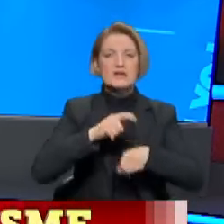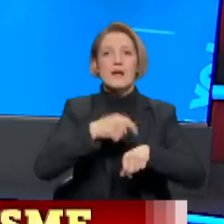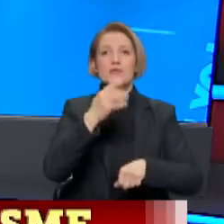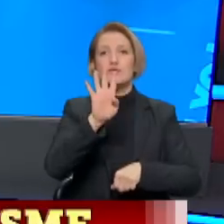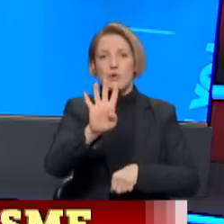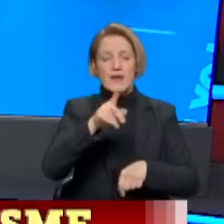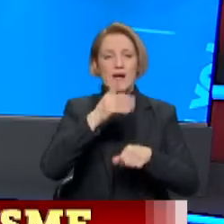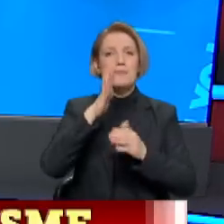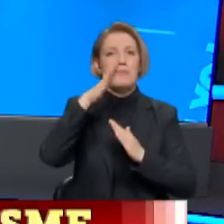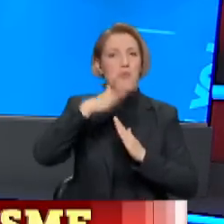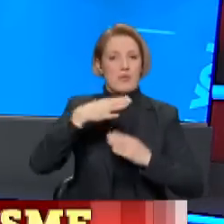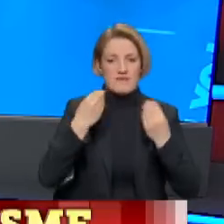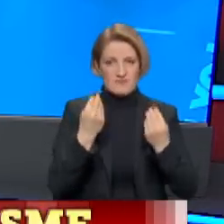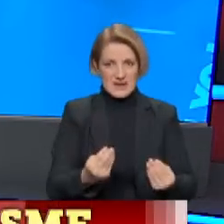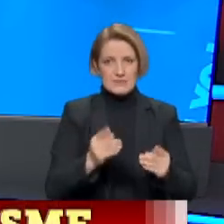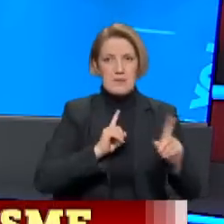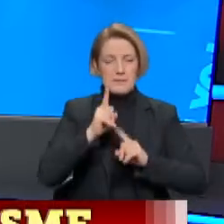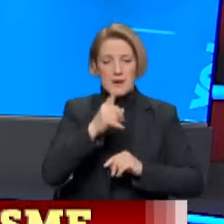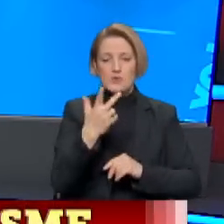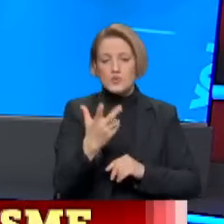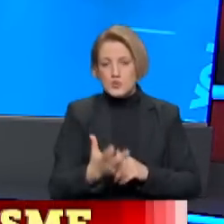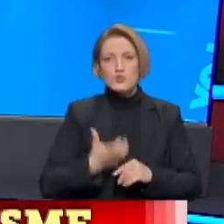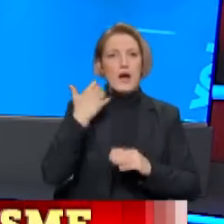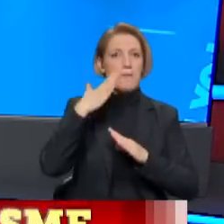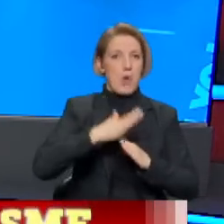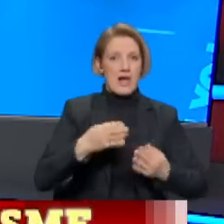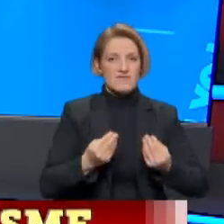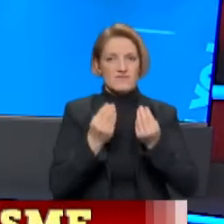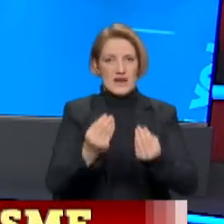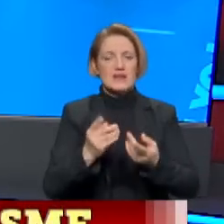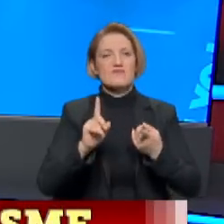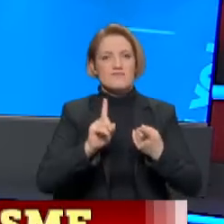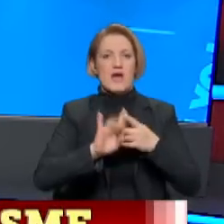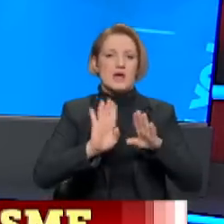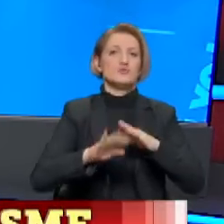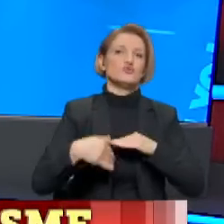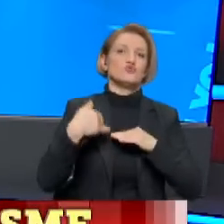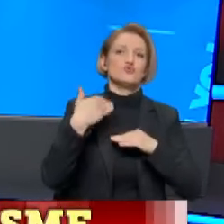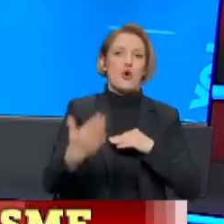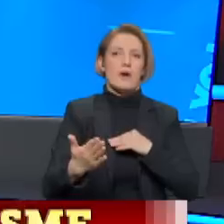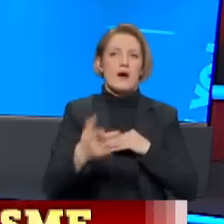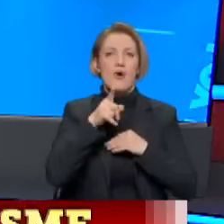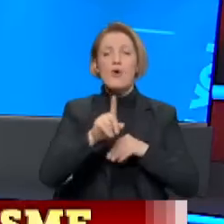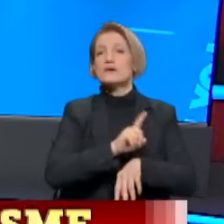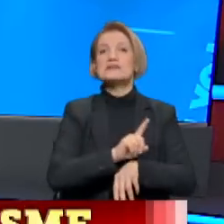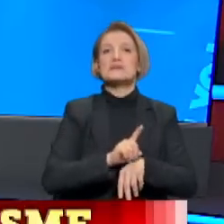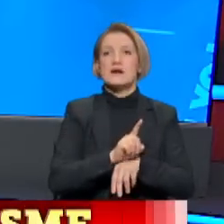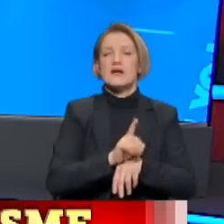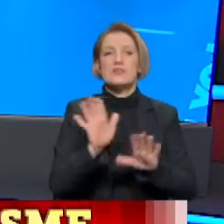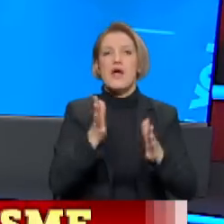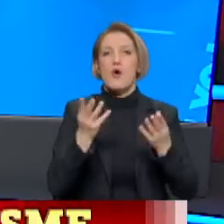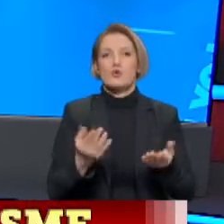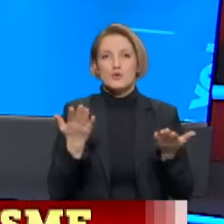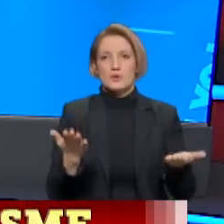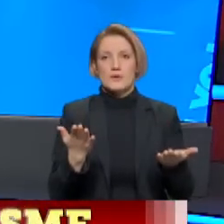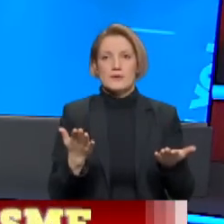verildi. 16'ya kadar duruşmaya ara verildi. 3 saatlik bir ara verildi ve sonra o sıralarda ne